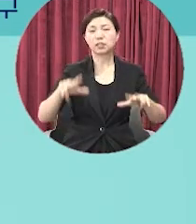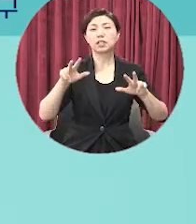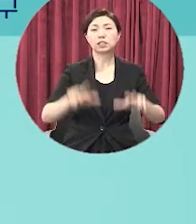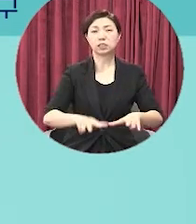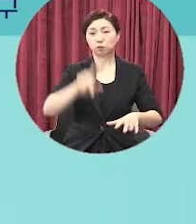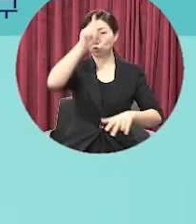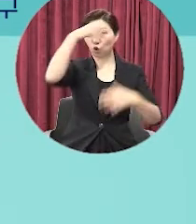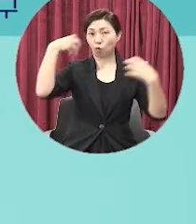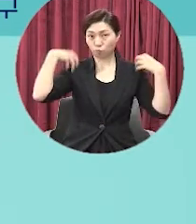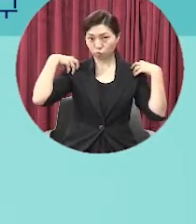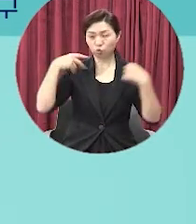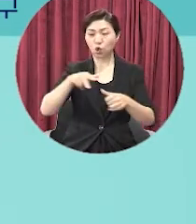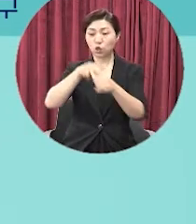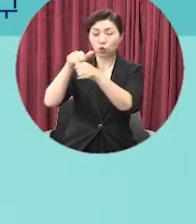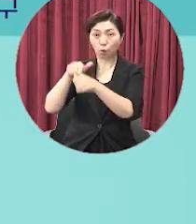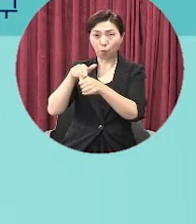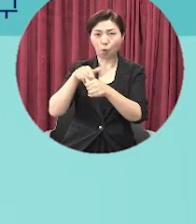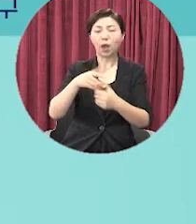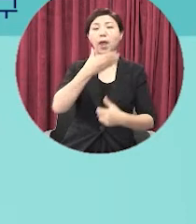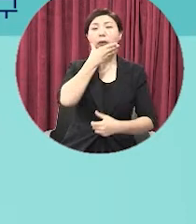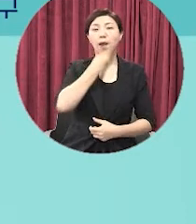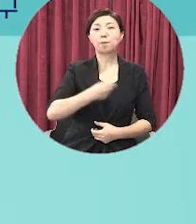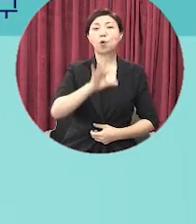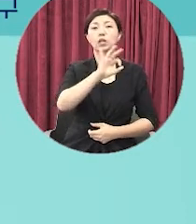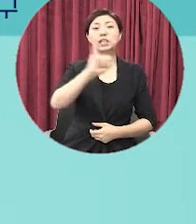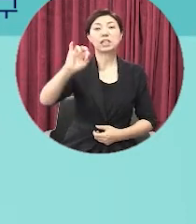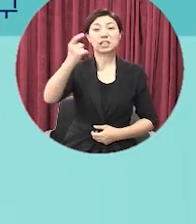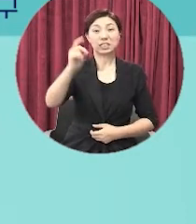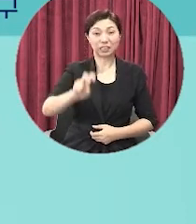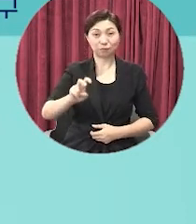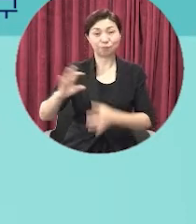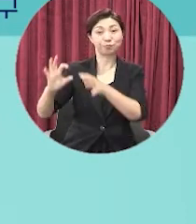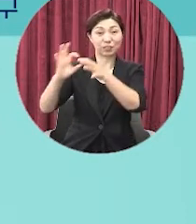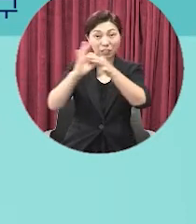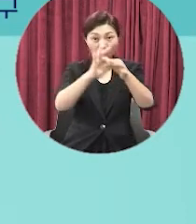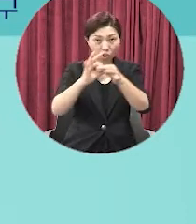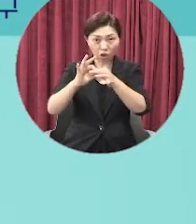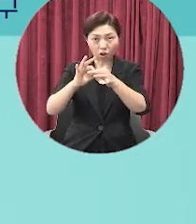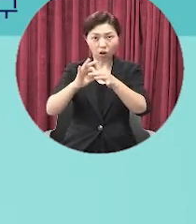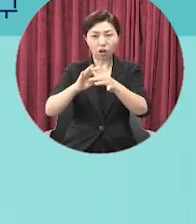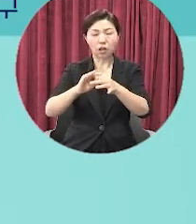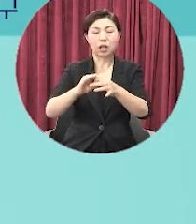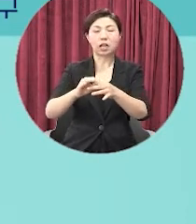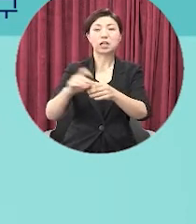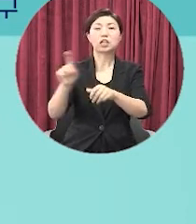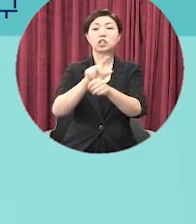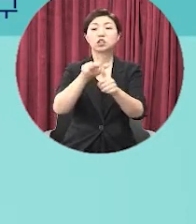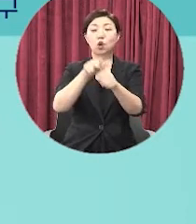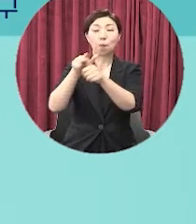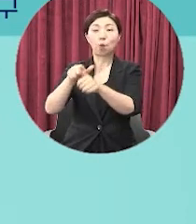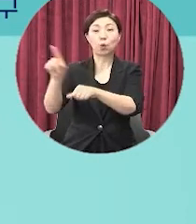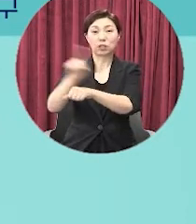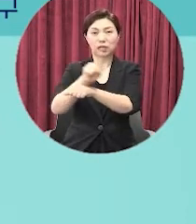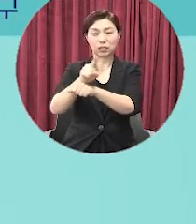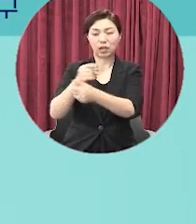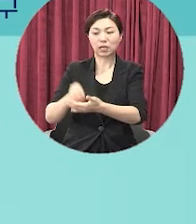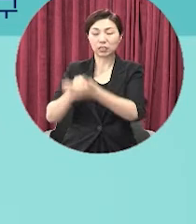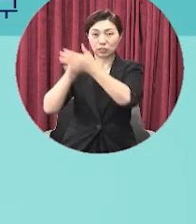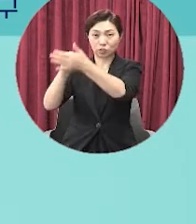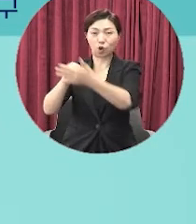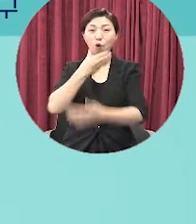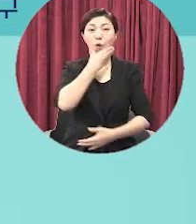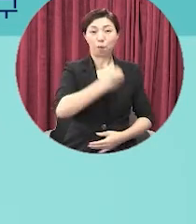데이터베이스인 행복이 음 이라는 분 데이터베이스의 종로 카 여 이런 복지와 교육을 함께